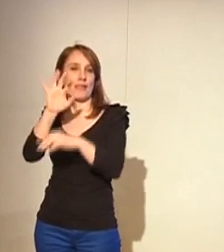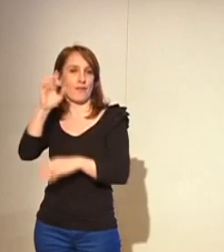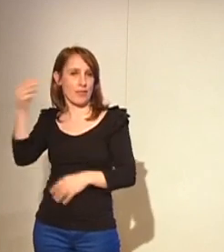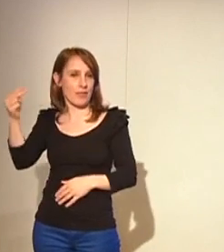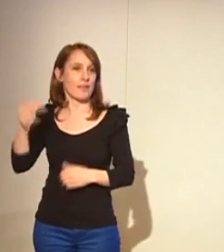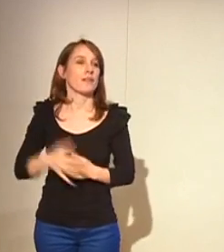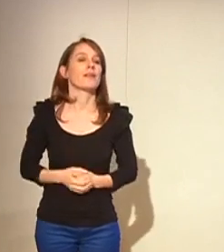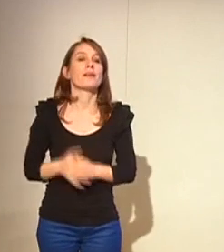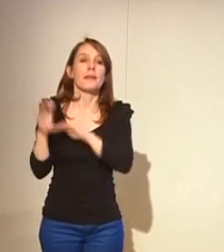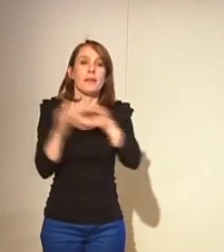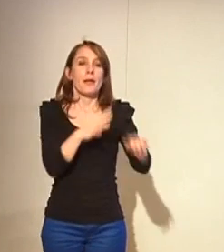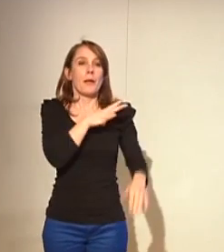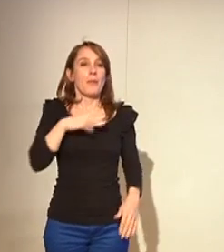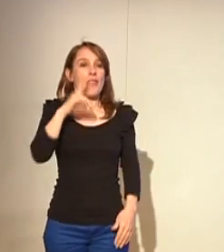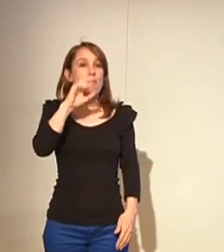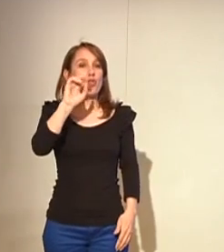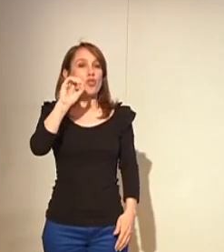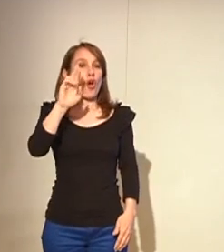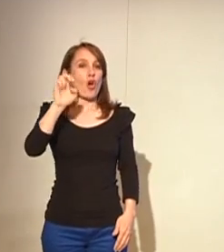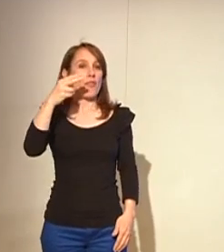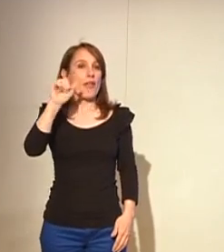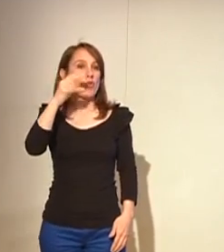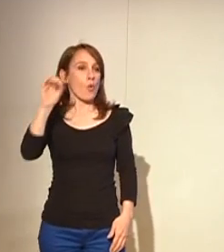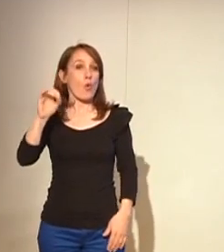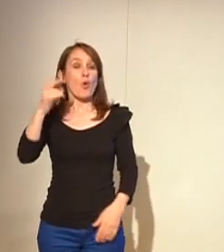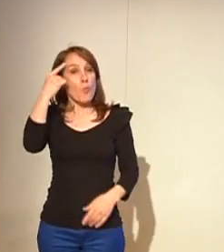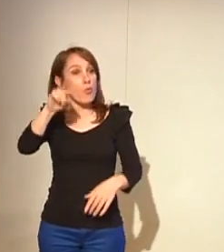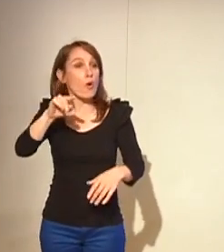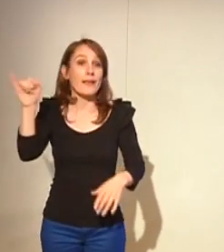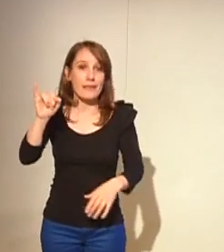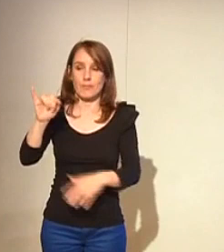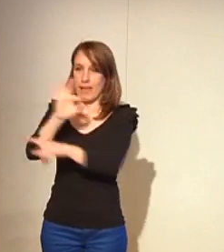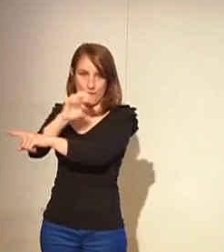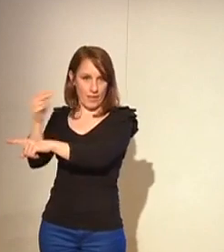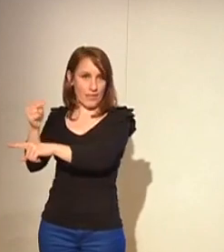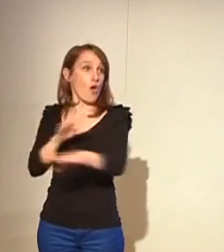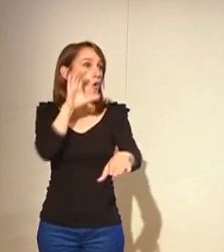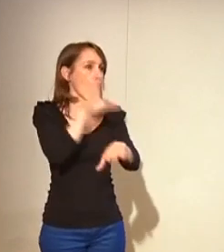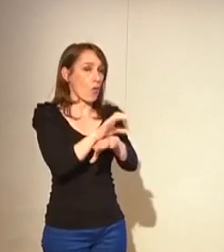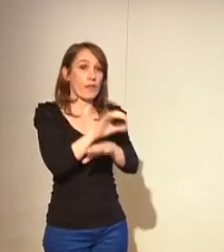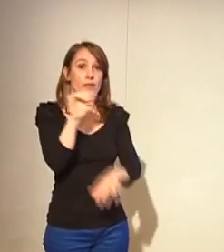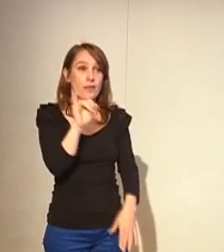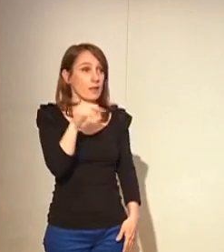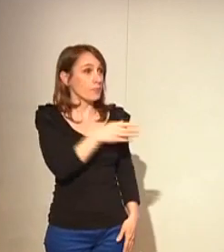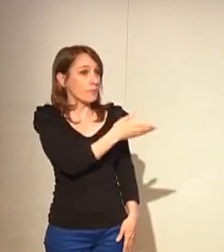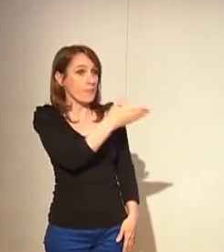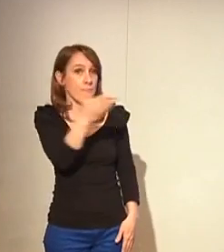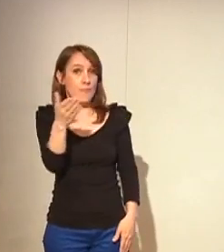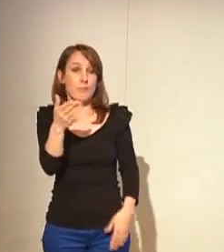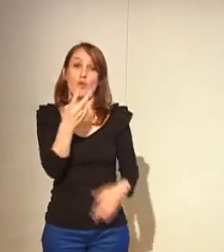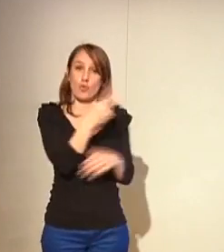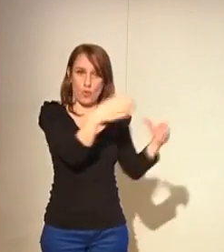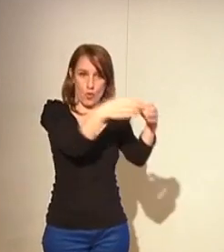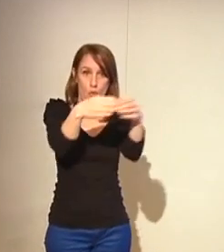Madame dornano qui est pour le groupe frond national qui est contre euh de